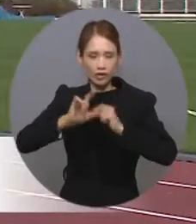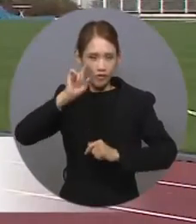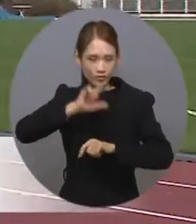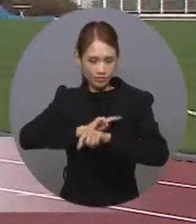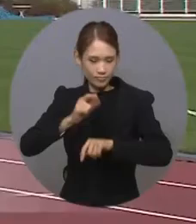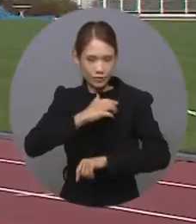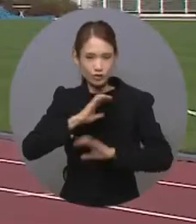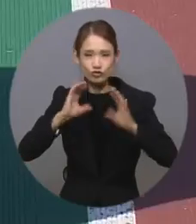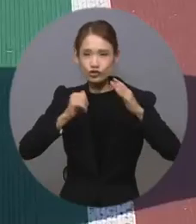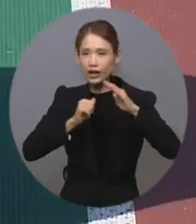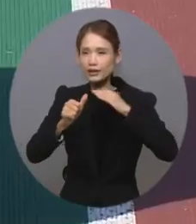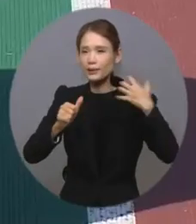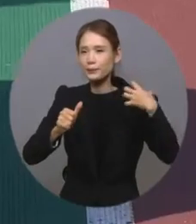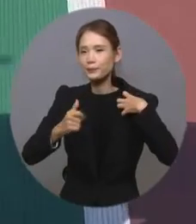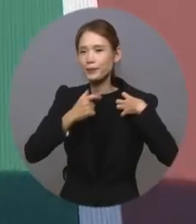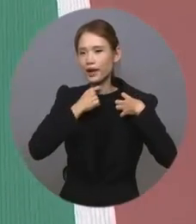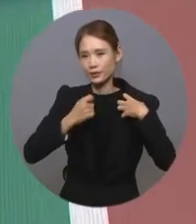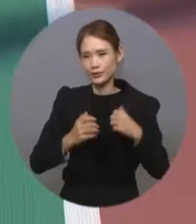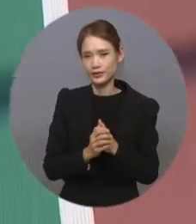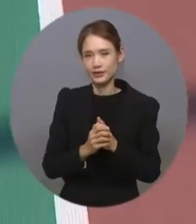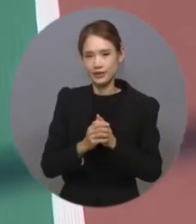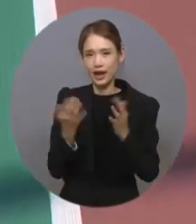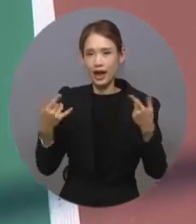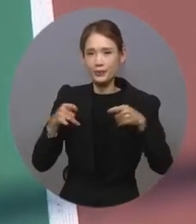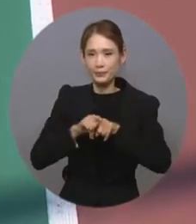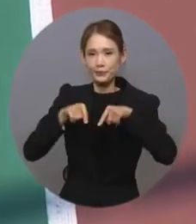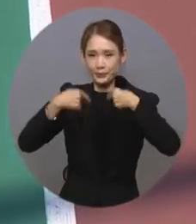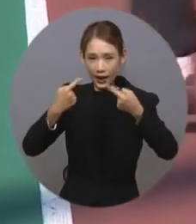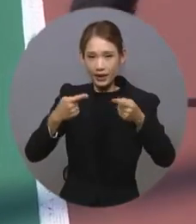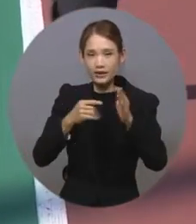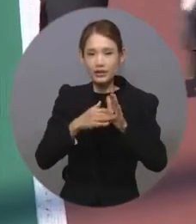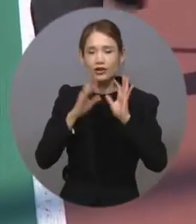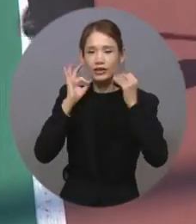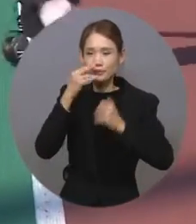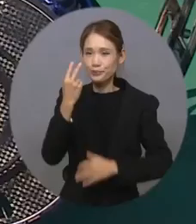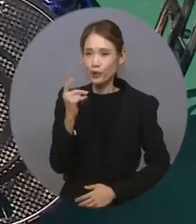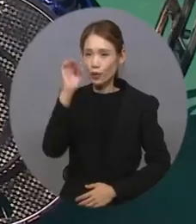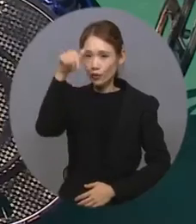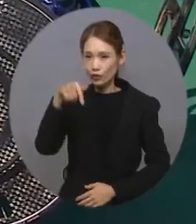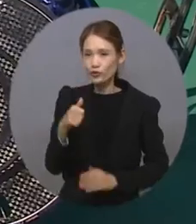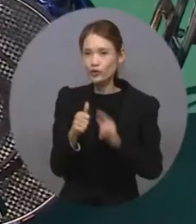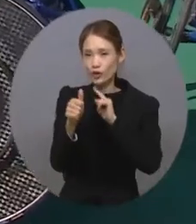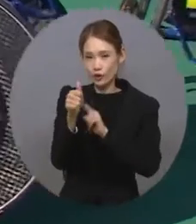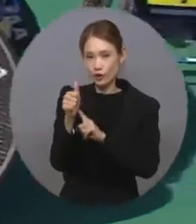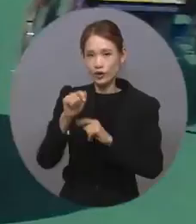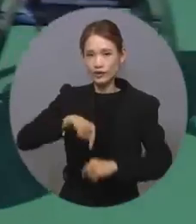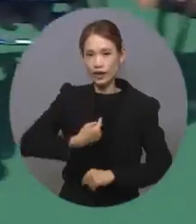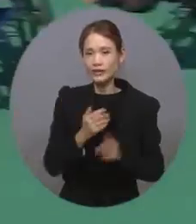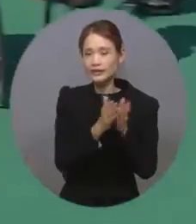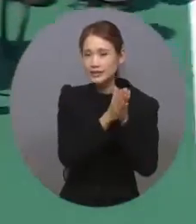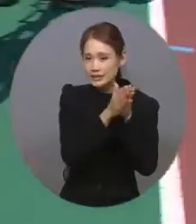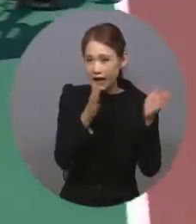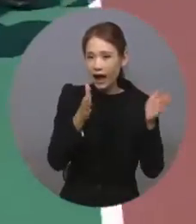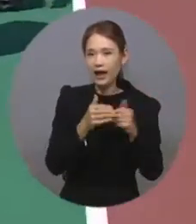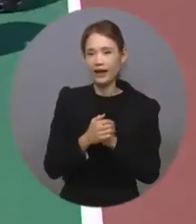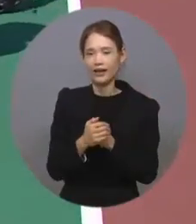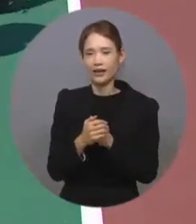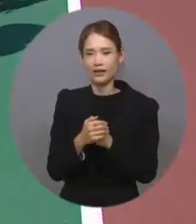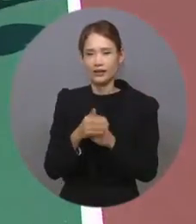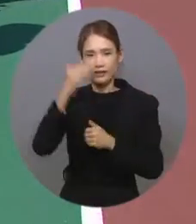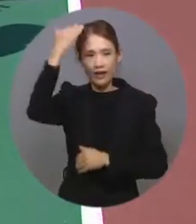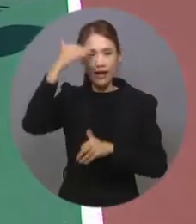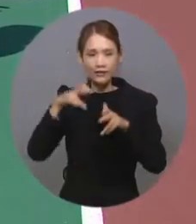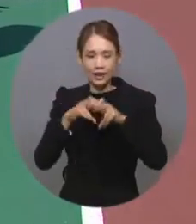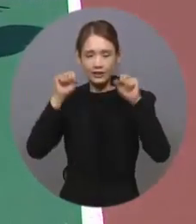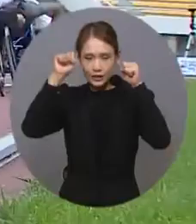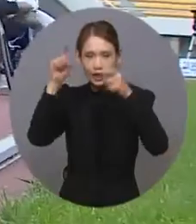국가대표도 해보고 싶습니다. 함께 대회에 나선 김도윤 선수는 이번 대회가 자신의 데뷔 무대입니다.